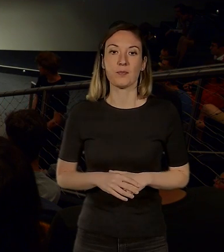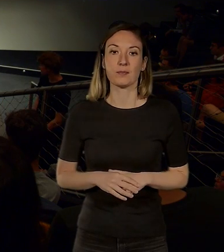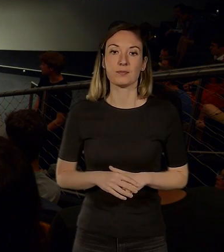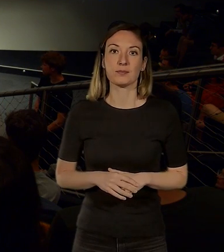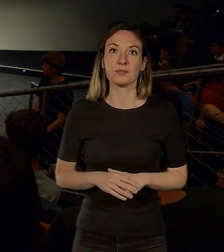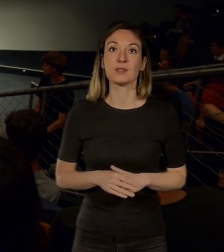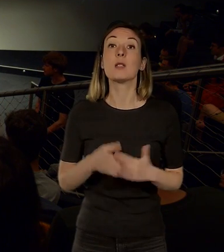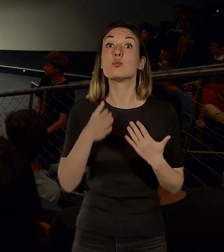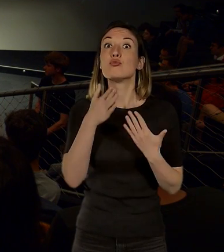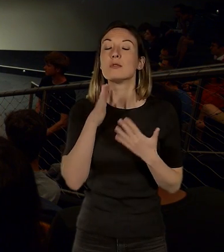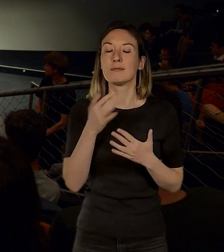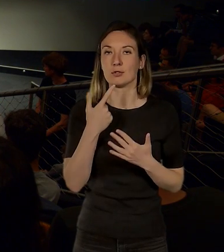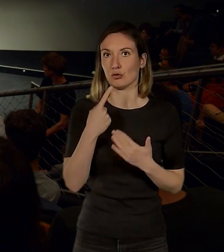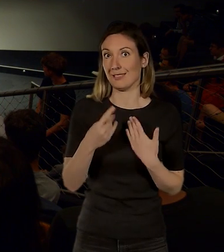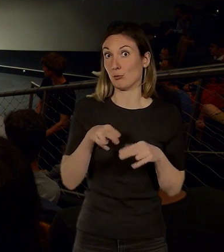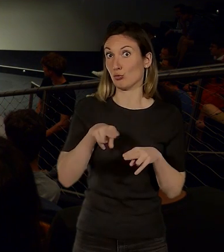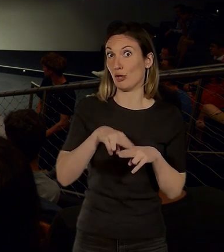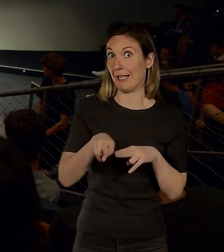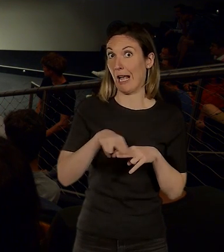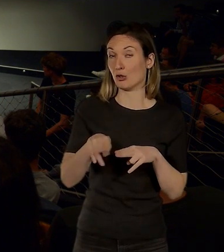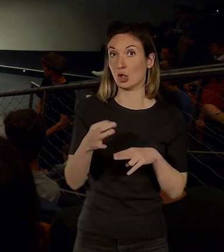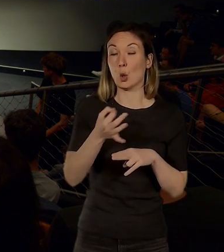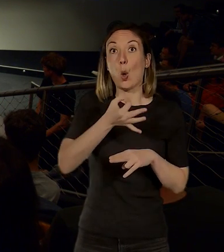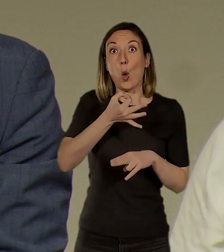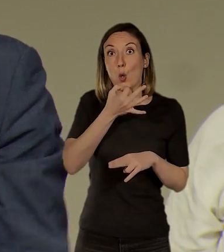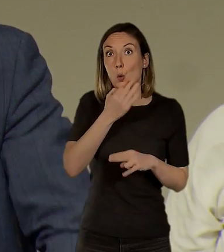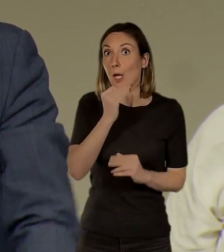pokud budeme hovořit o překážkách, které brání realizaci změn